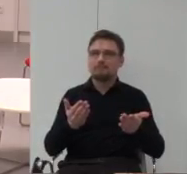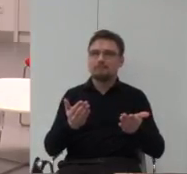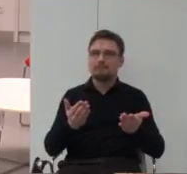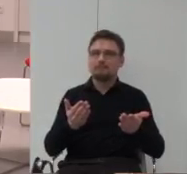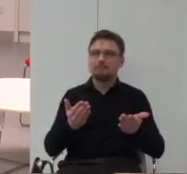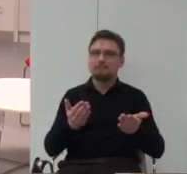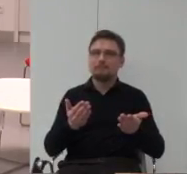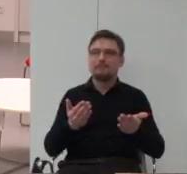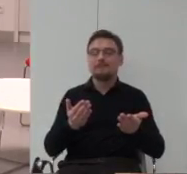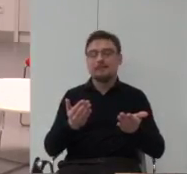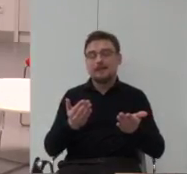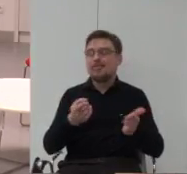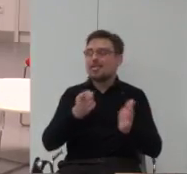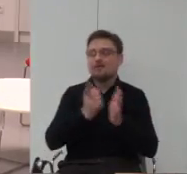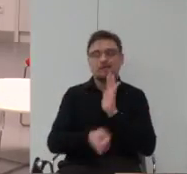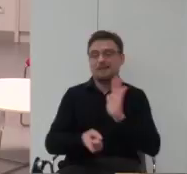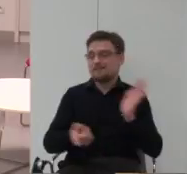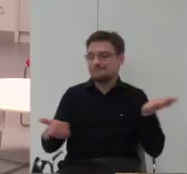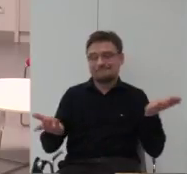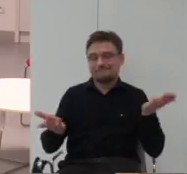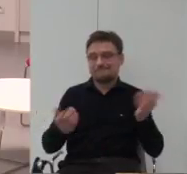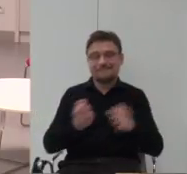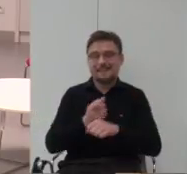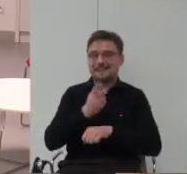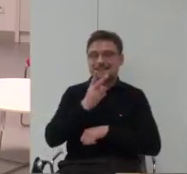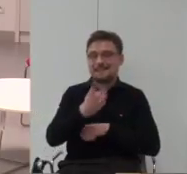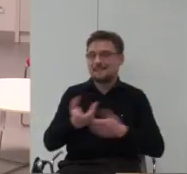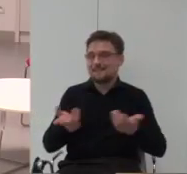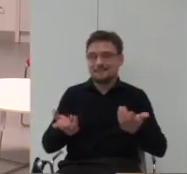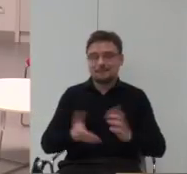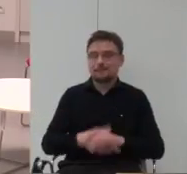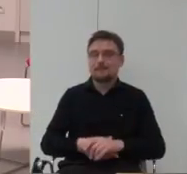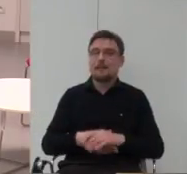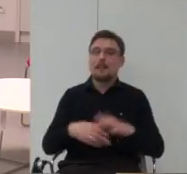zabudowę, okazały się takim dosyć scenariuszem, powiedziałabym,